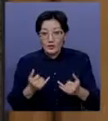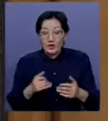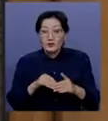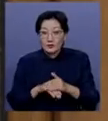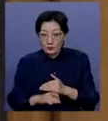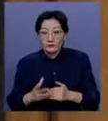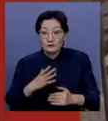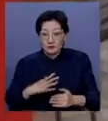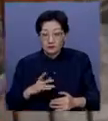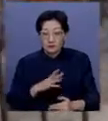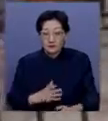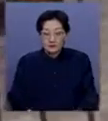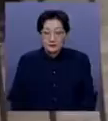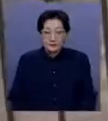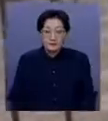кетуге тура келді.